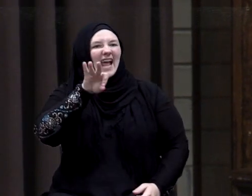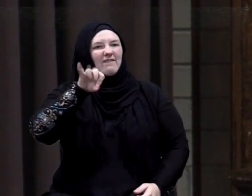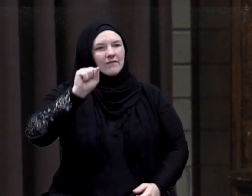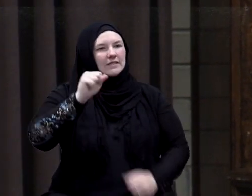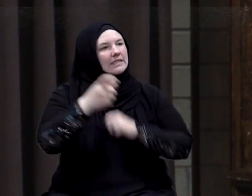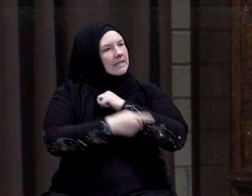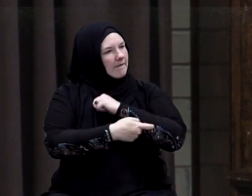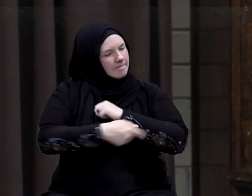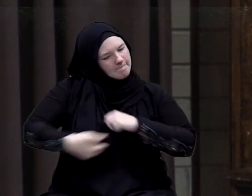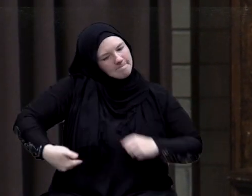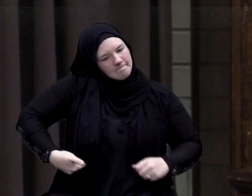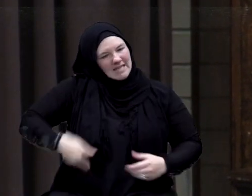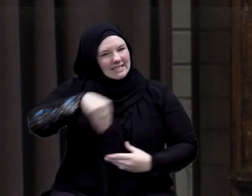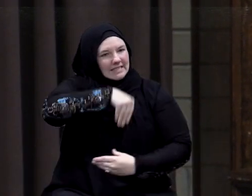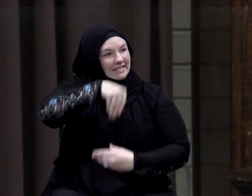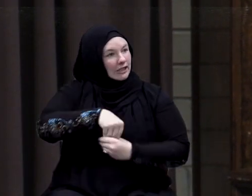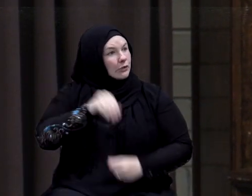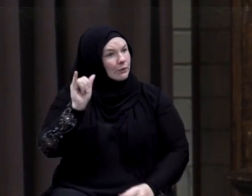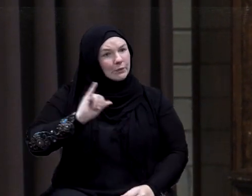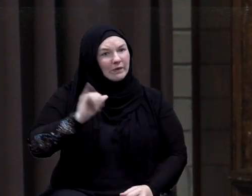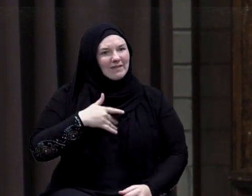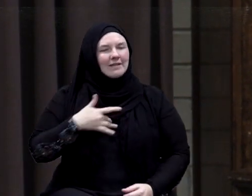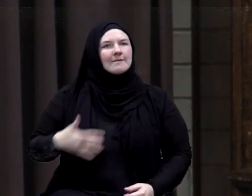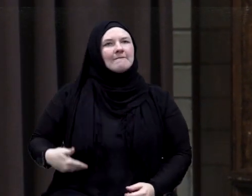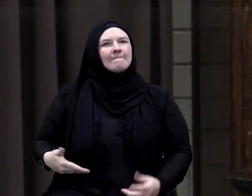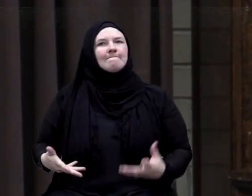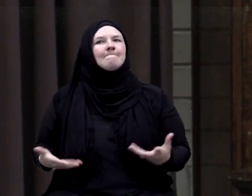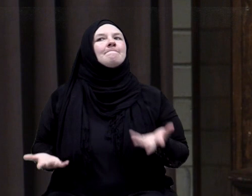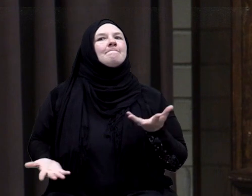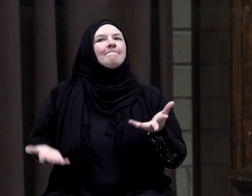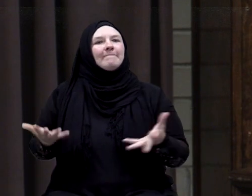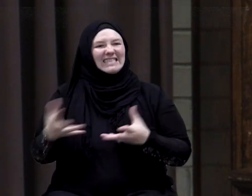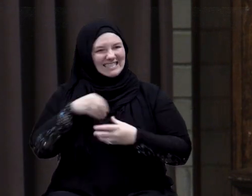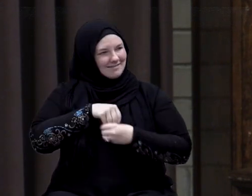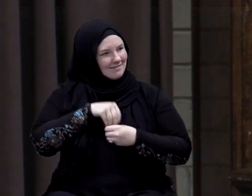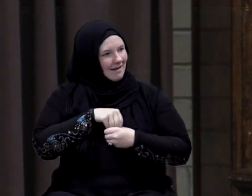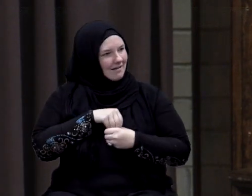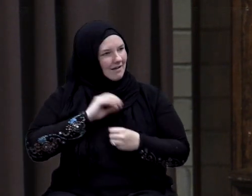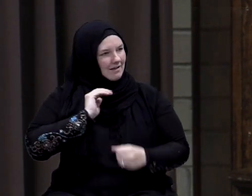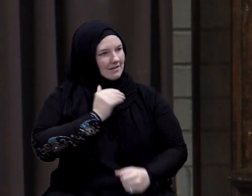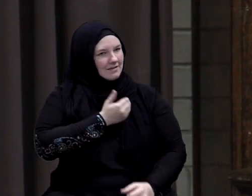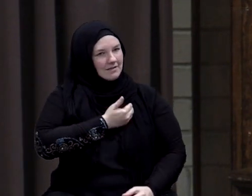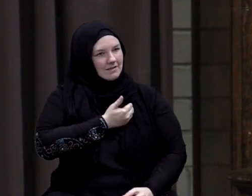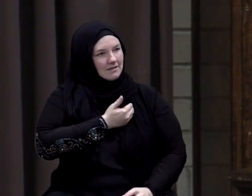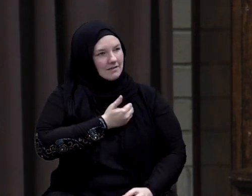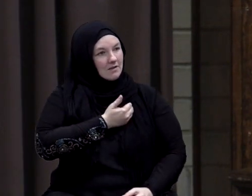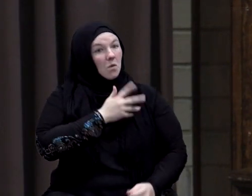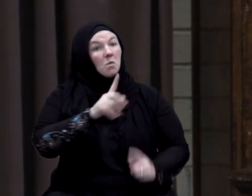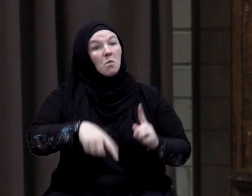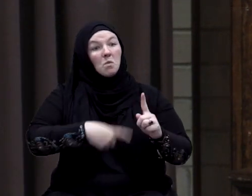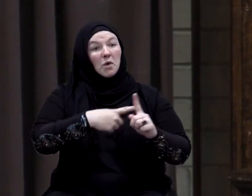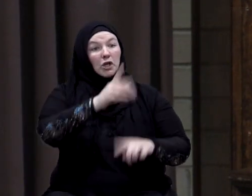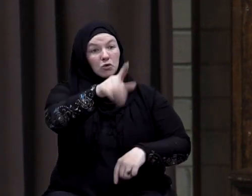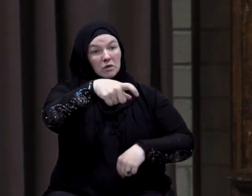centerpiece. So Allah يَتَوَفَّى الْأَنفُسَ حين موتها. When the term is over, Allah will take this nafs